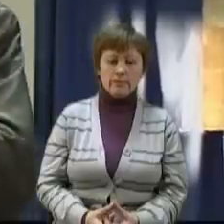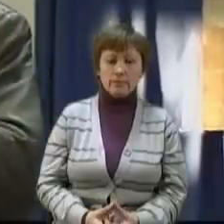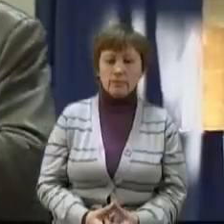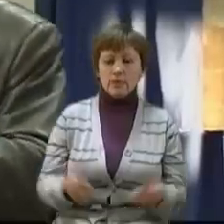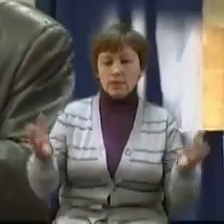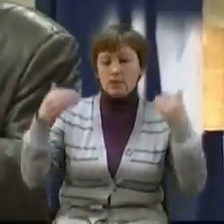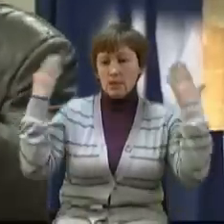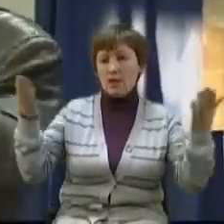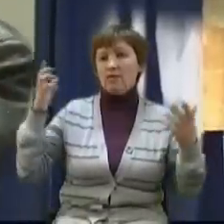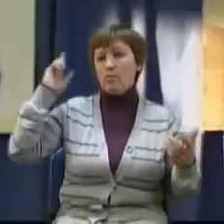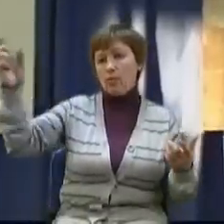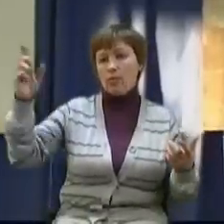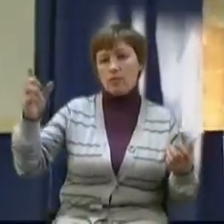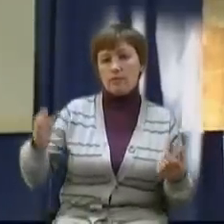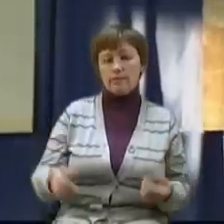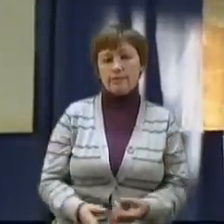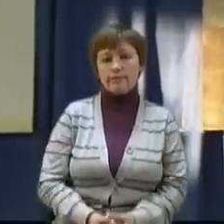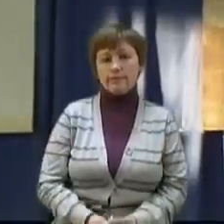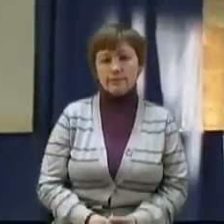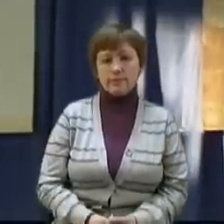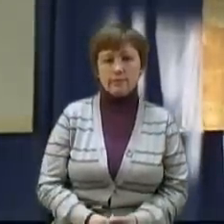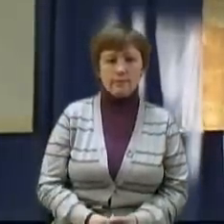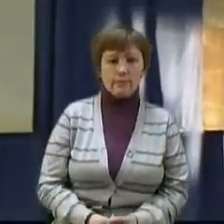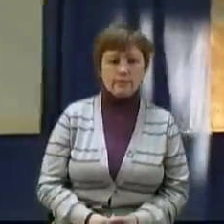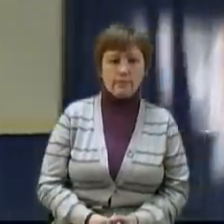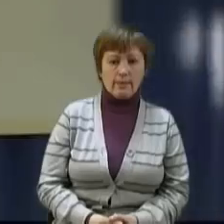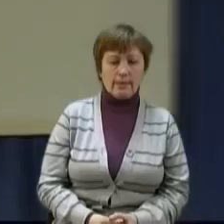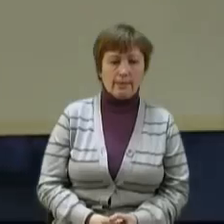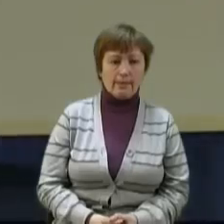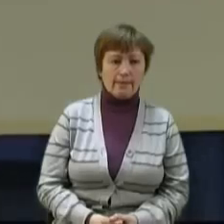слава Богу, слава Господу.